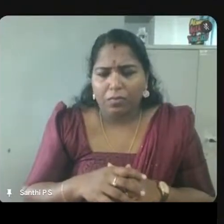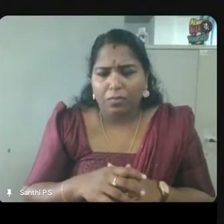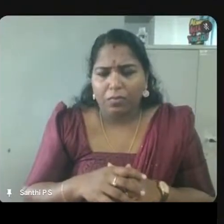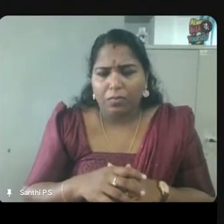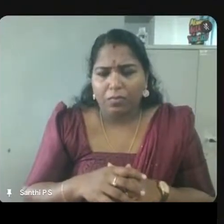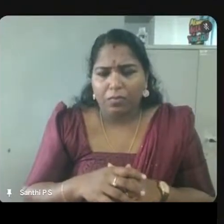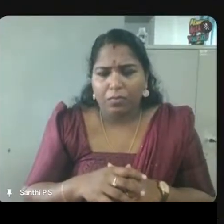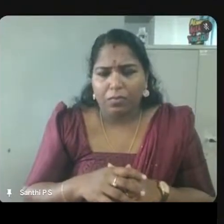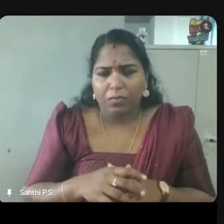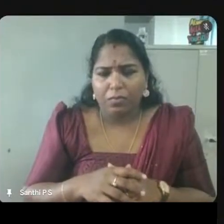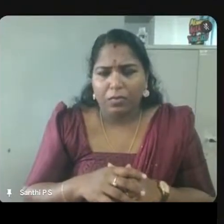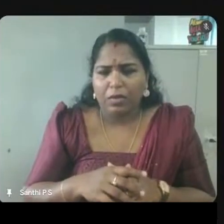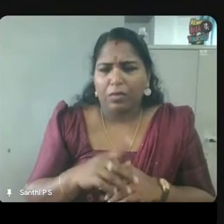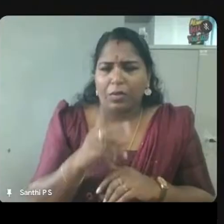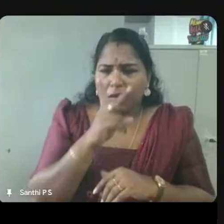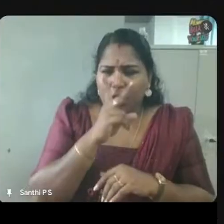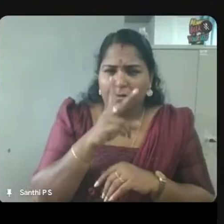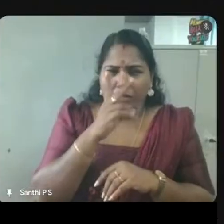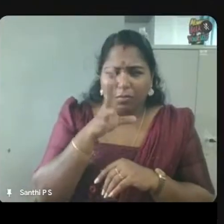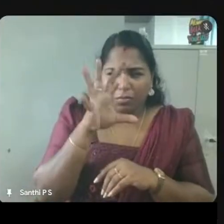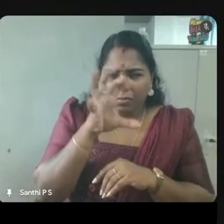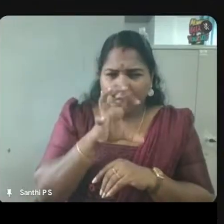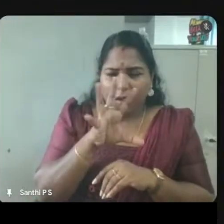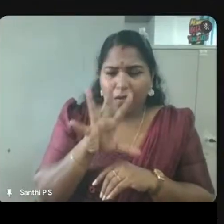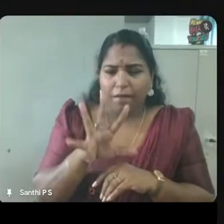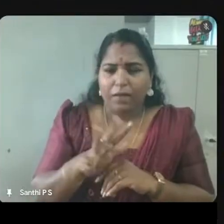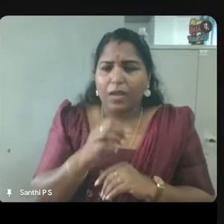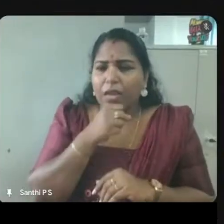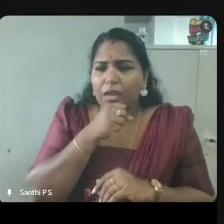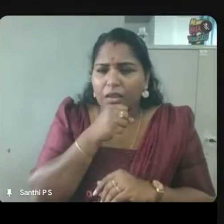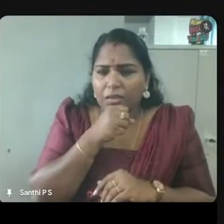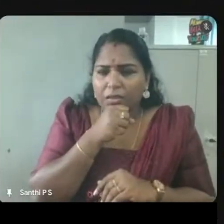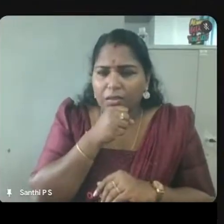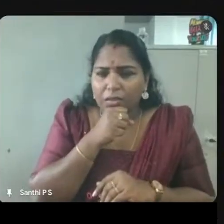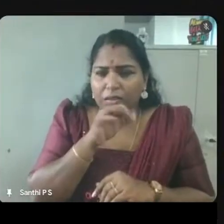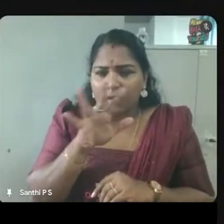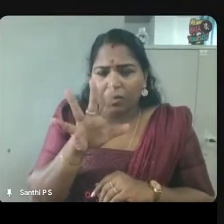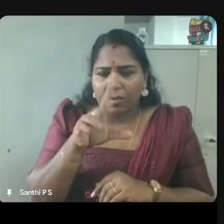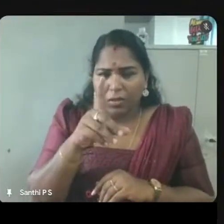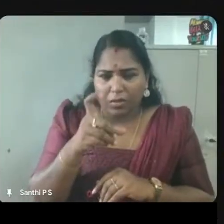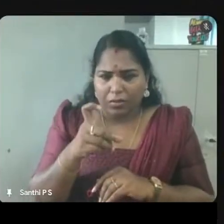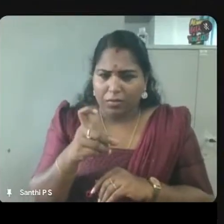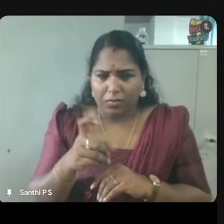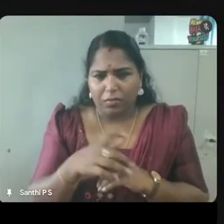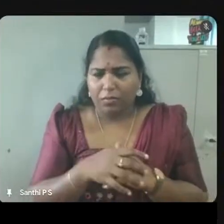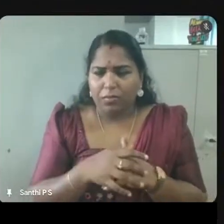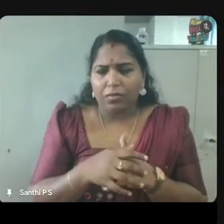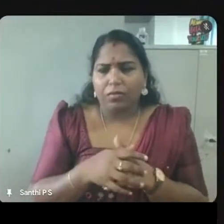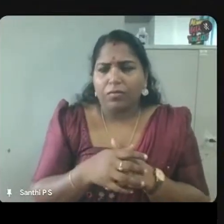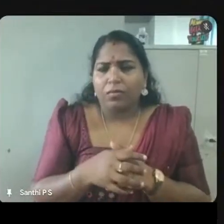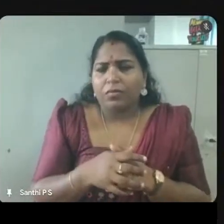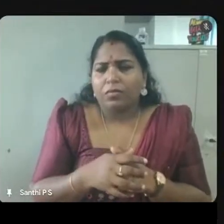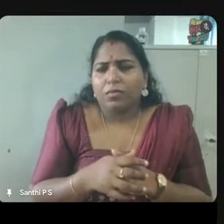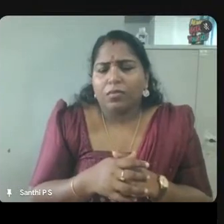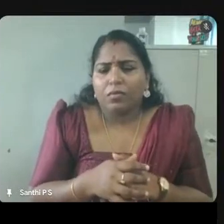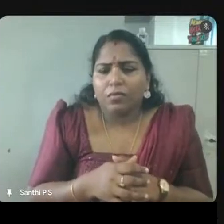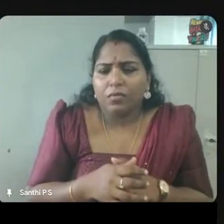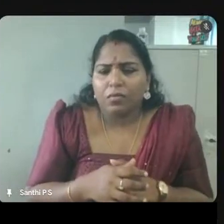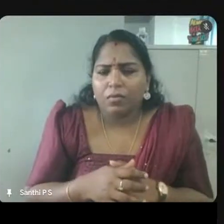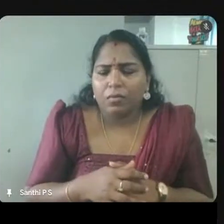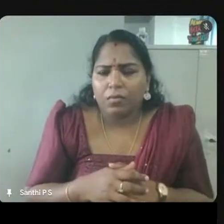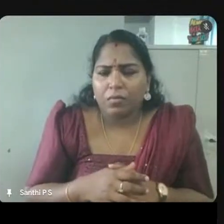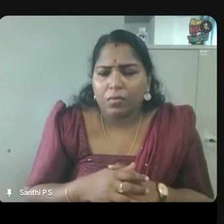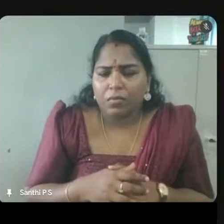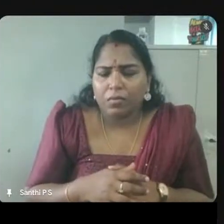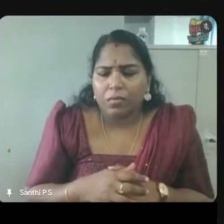മങ്ങലുണ്ട്. ഏജ് ഒന്ന് പറയാമോ മാമിന്റെ? ഏജ് എനിക്ക് 57 വയസ്സുണ്ട്. പിന്നെ CA ബ്രസ്റ്റ് വന്നിപ്പോ 2 വർഷമായിട്ട്